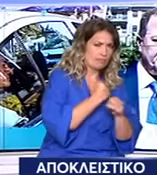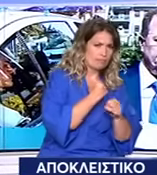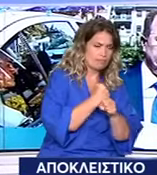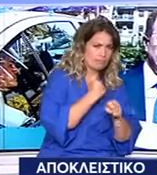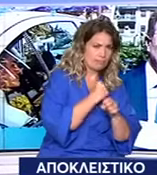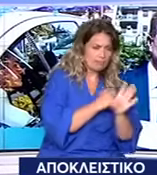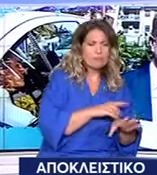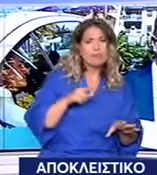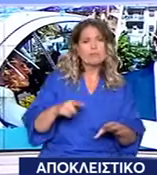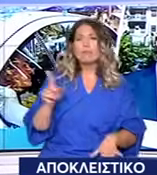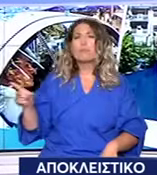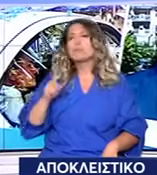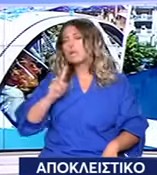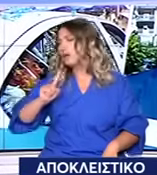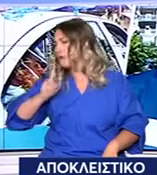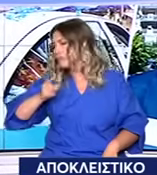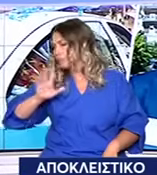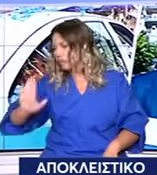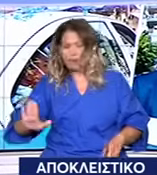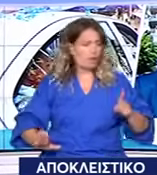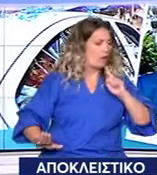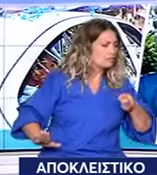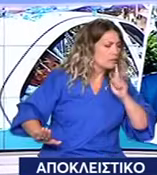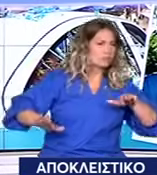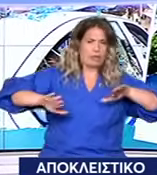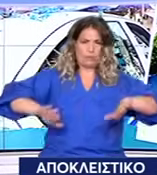της εντολή στο γραφείο. Θα πει τώρα ο κακόπιστος,